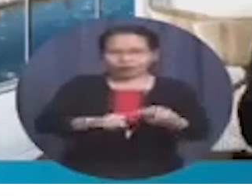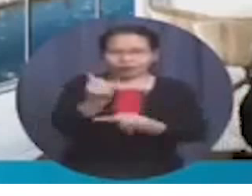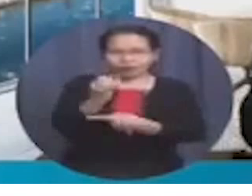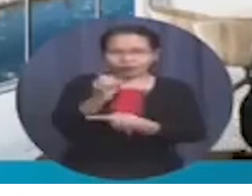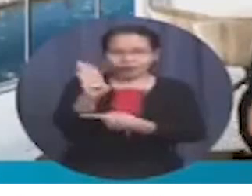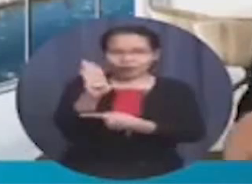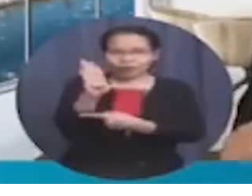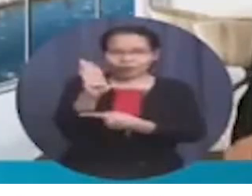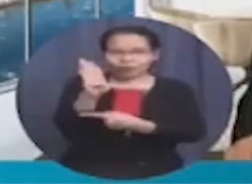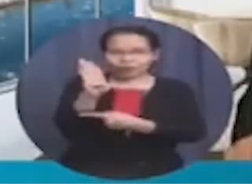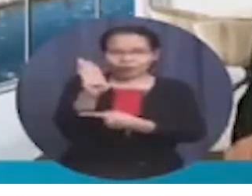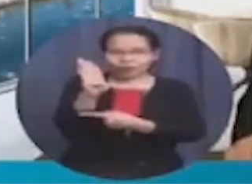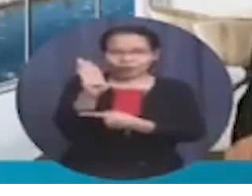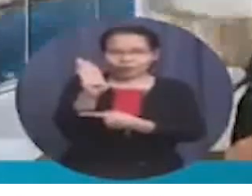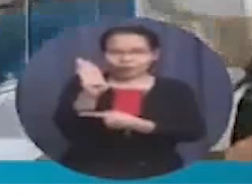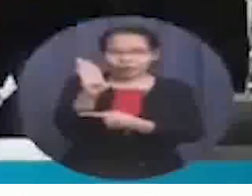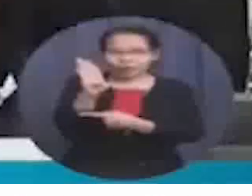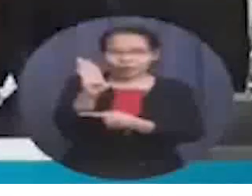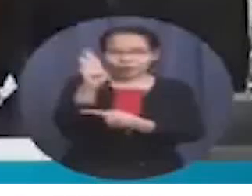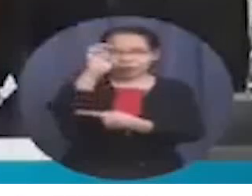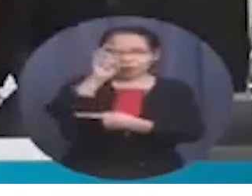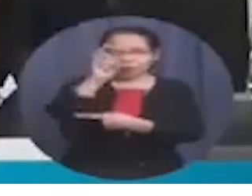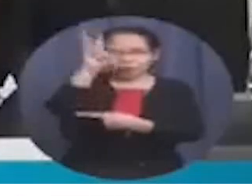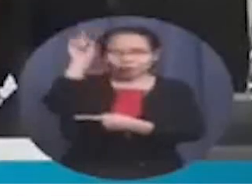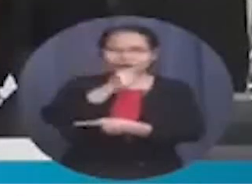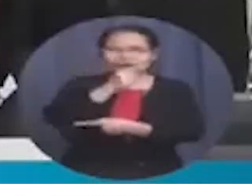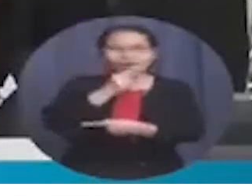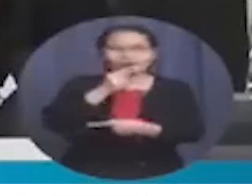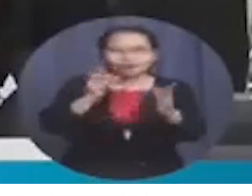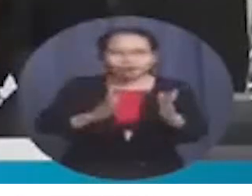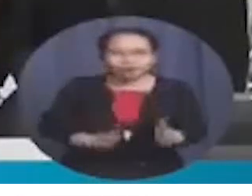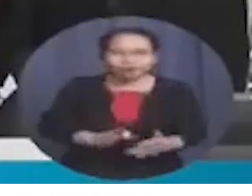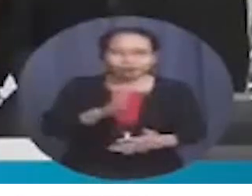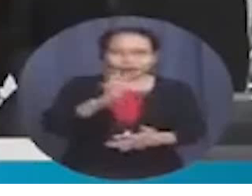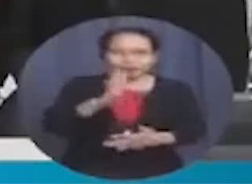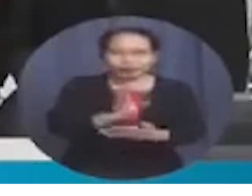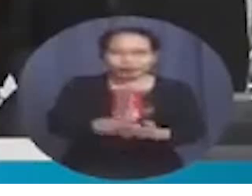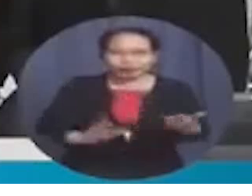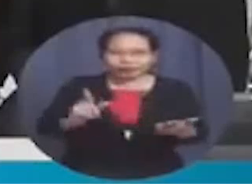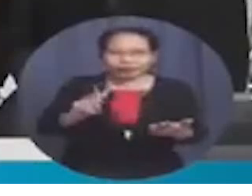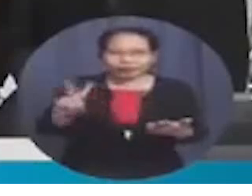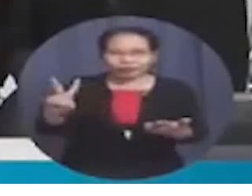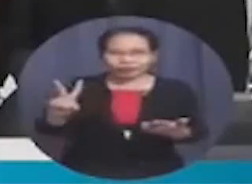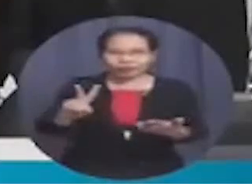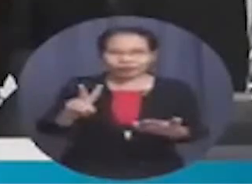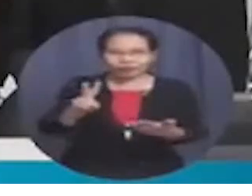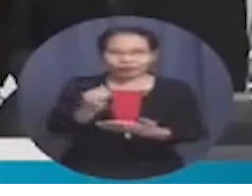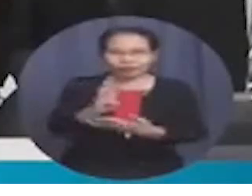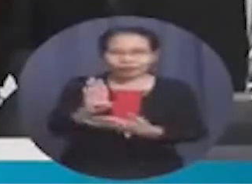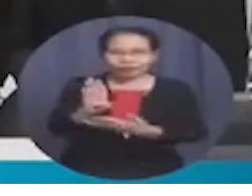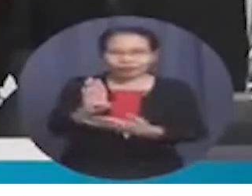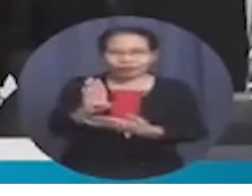si Elipas na Temanita. Siya ang nagsasalita sa Kapitulo 22 ng